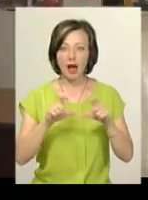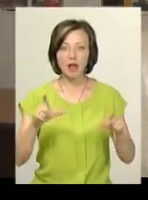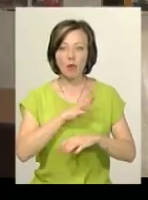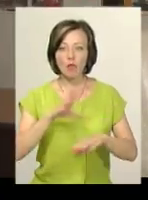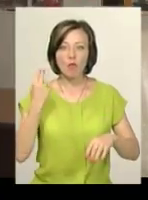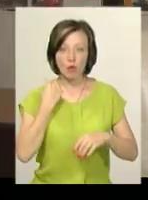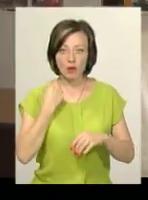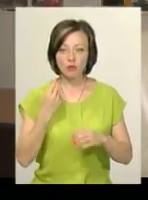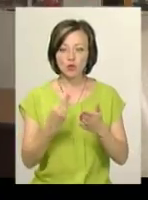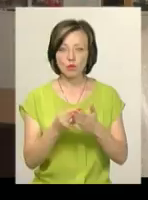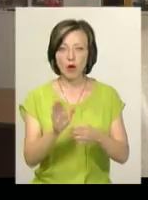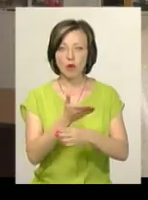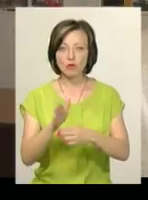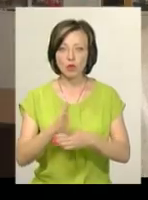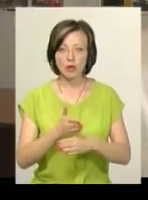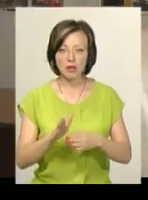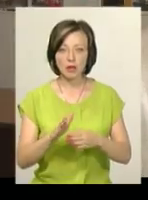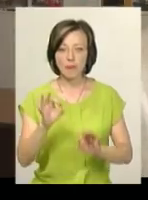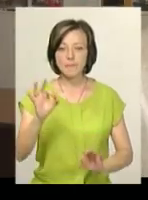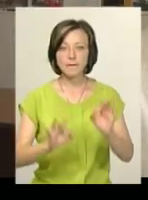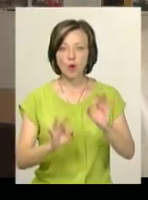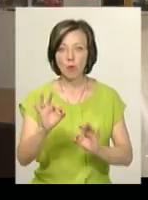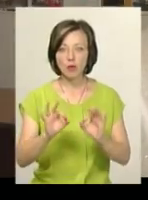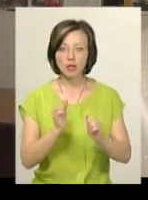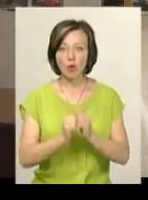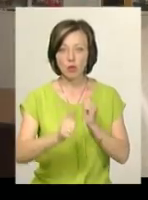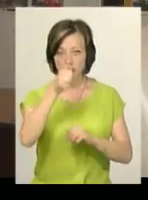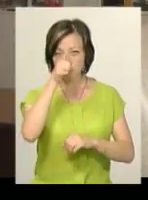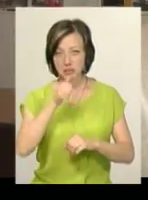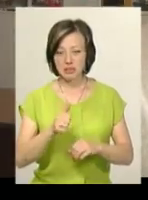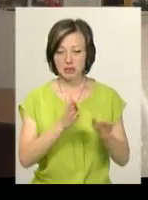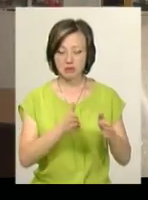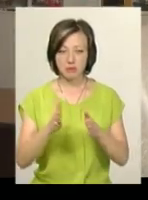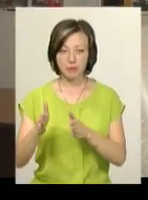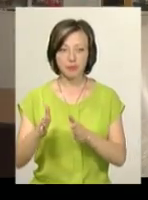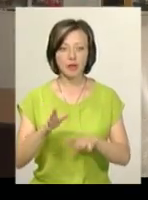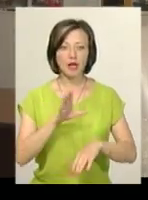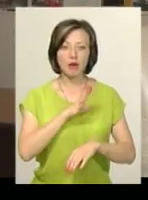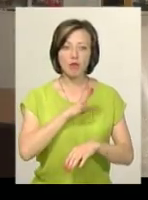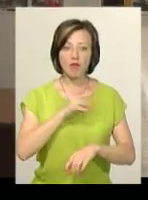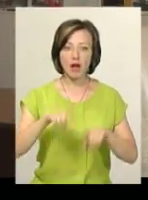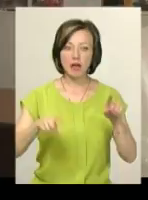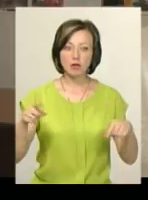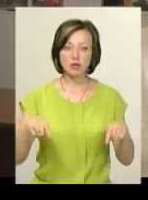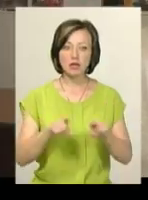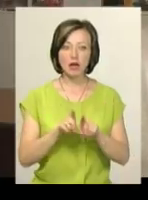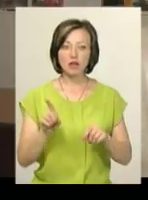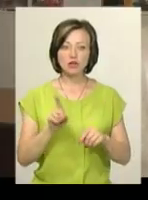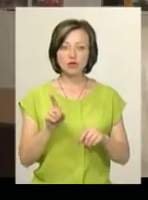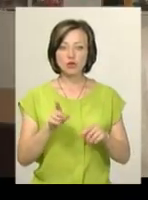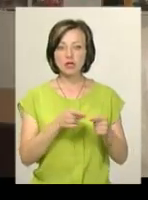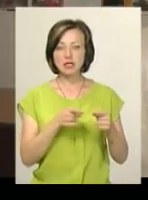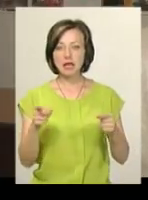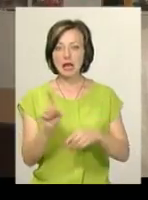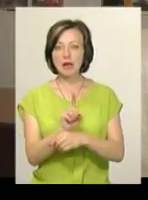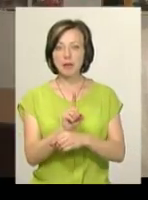чином, бо сума була розподілена на, ну, якби, пропорційно на кожен місяць. Іноді таке буває, що за цей от